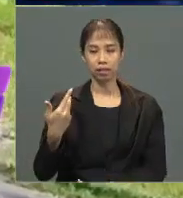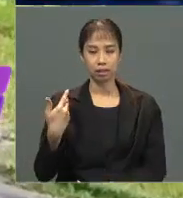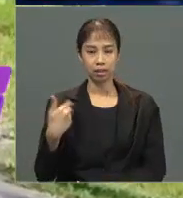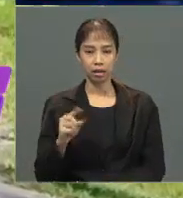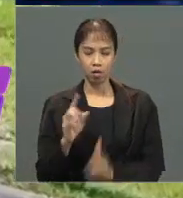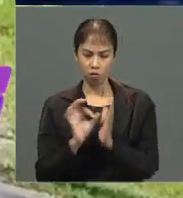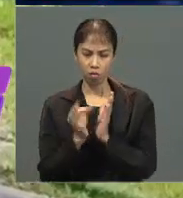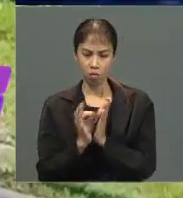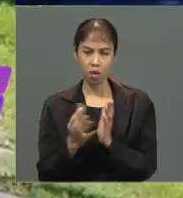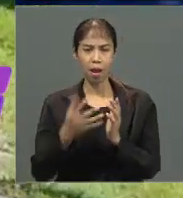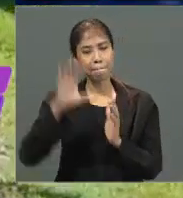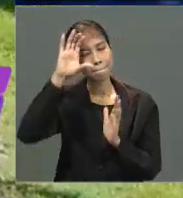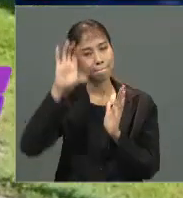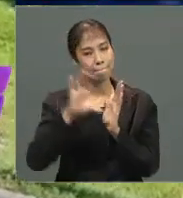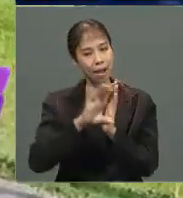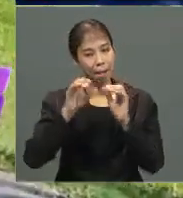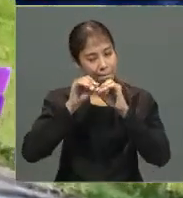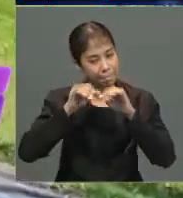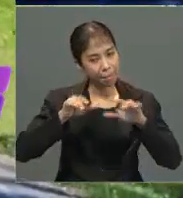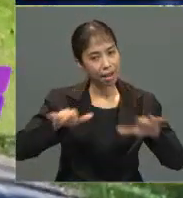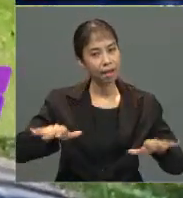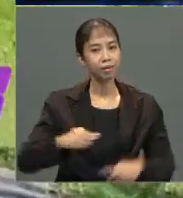อุทยานแห่งชาติเขาใหญ่ขณะที่ทาง Facebookของประชาสัมพันธ์กรมอุทยานแห่งชาติสัตว์ป่าและพันธุ์พืชก็นำภาพออกมาเผยแพร่ต่อพร้อมกับบรรยายชื่นชมความน่ารักของเจ้าสองกระทิงน้อยที่นี่แม่ออกมาเดินในบนถนนใหญ่นะคะในวันที่เขาใหญ่เนี่ยไม่มีนักท่องเที่ยวเลยค่ะอ่ะ